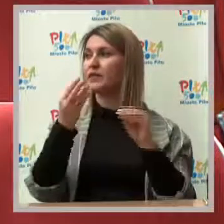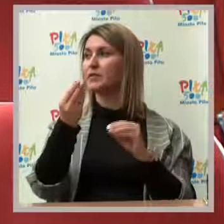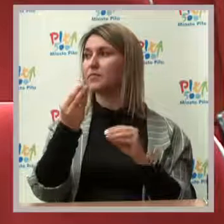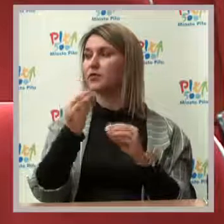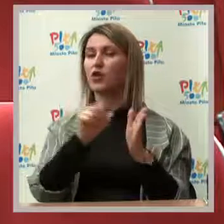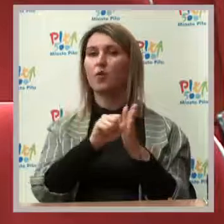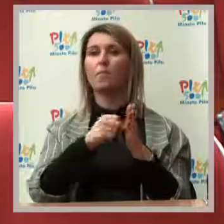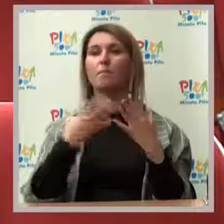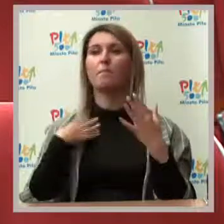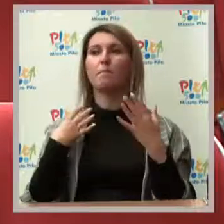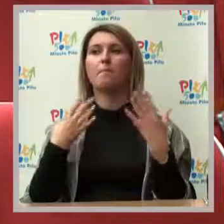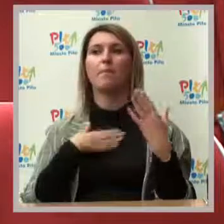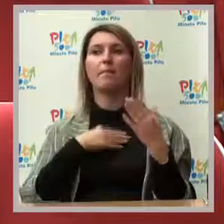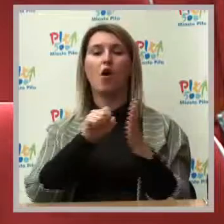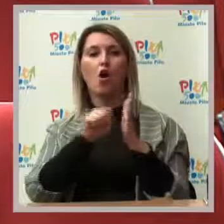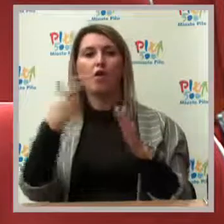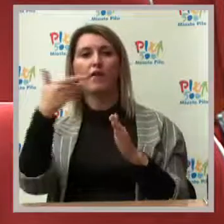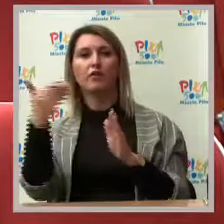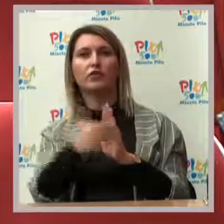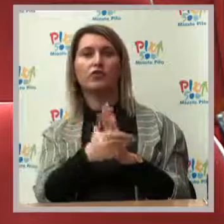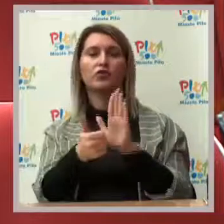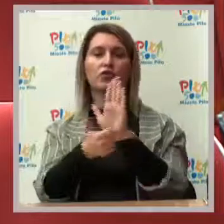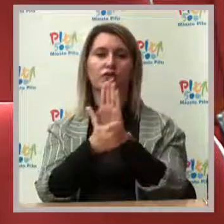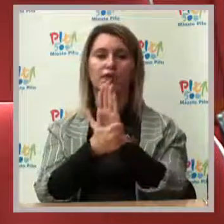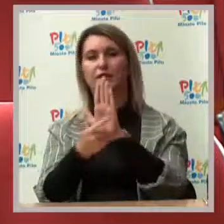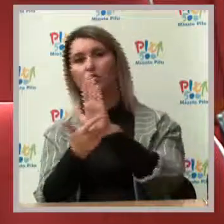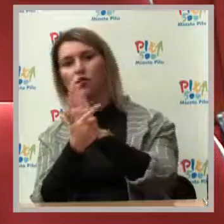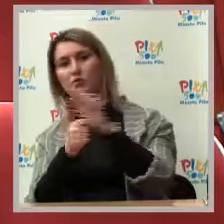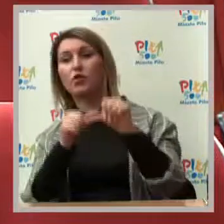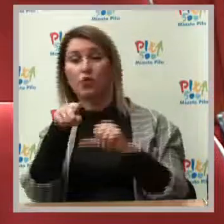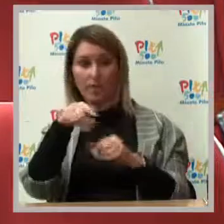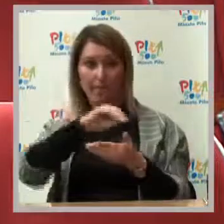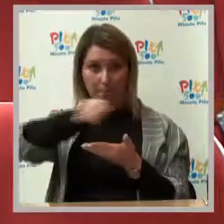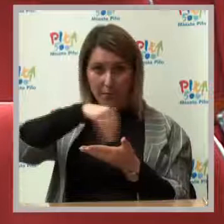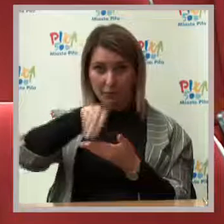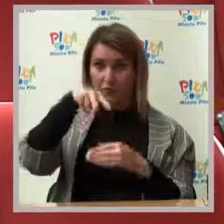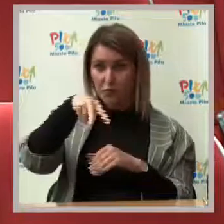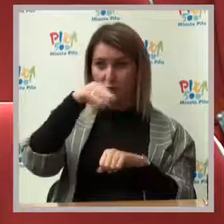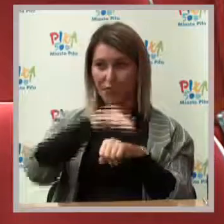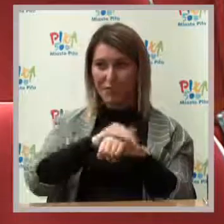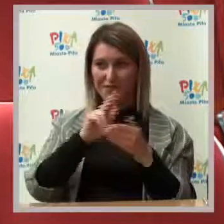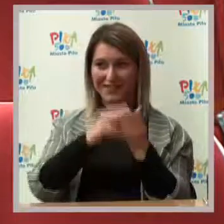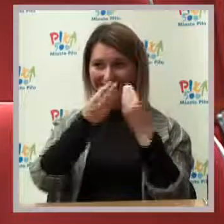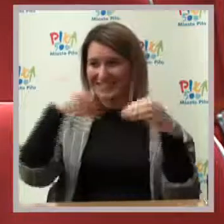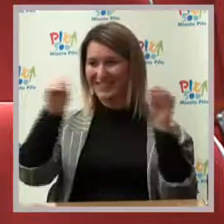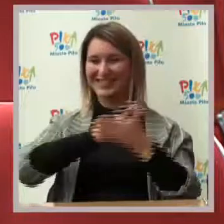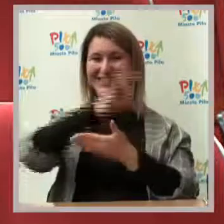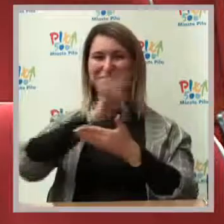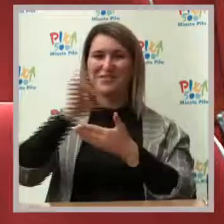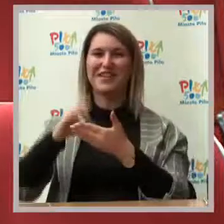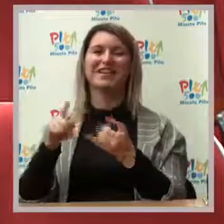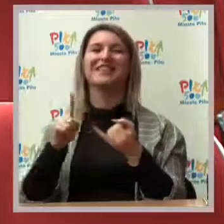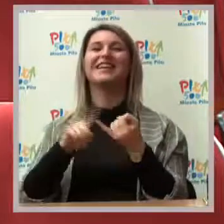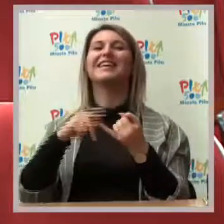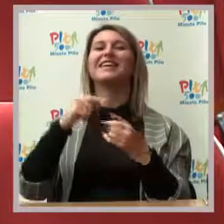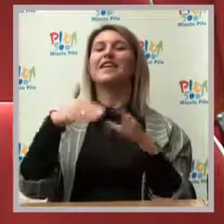od roku 2016. W 2017 podpisaliśmy znaczne umowy na największe nasze projekty i w roku 2018